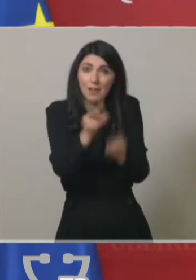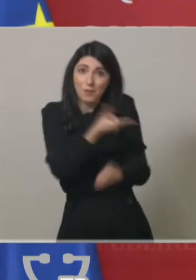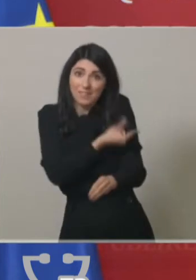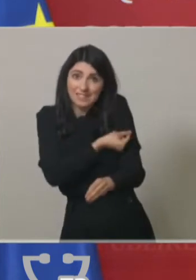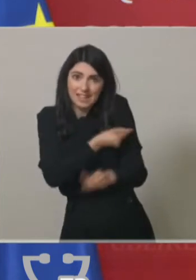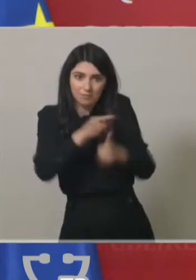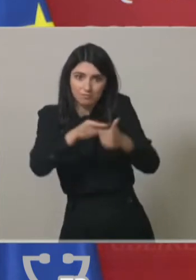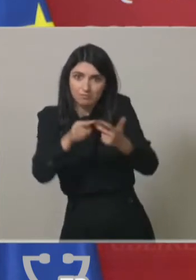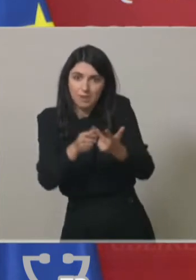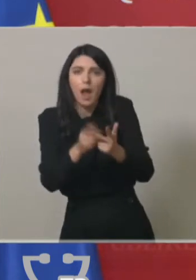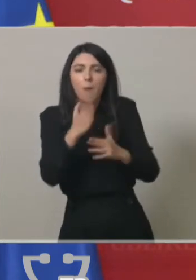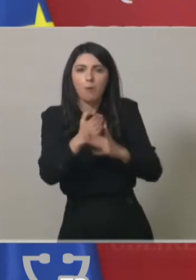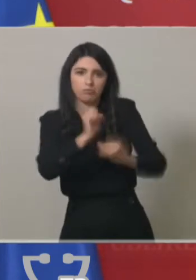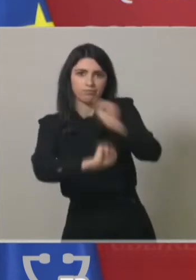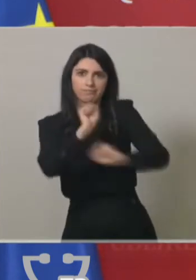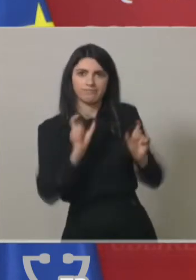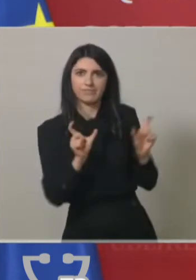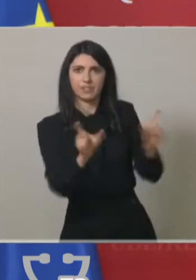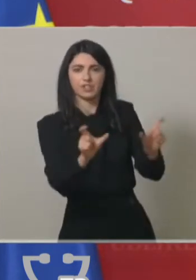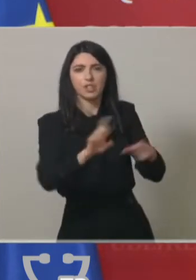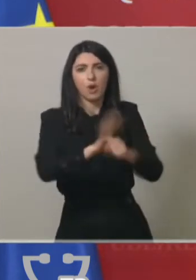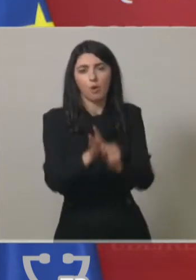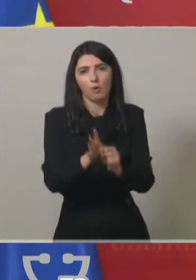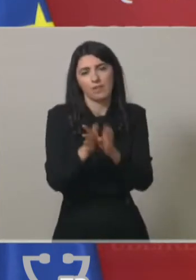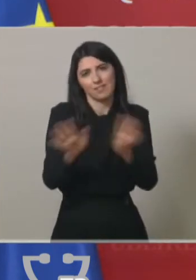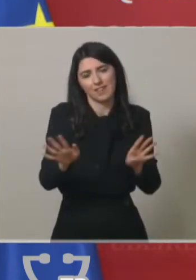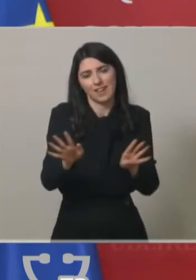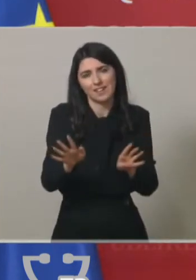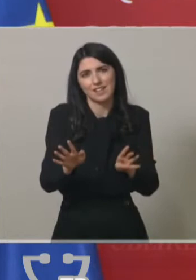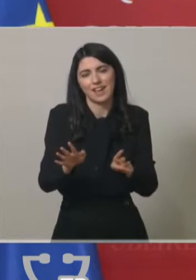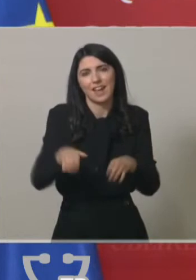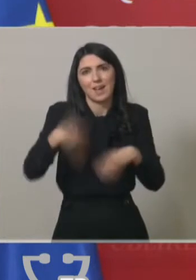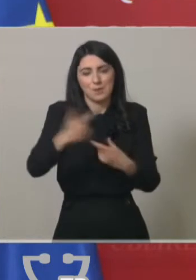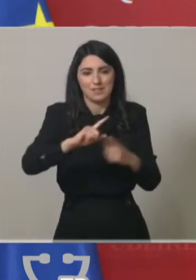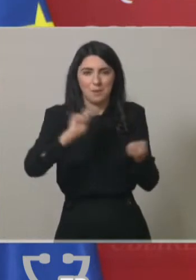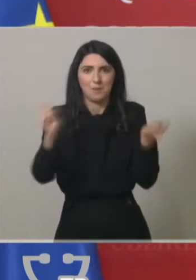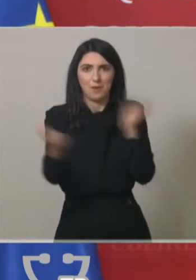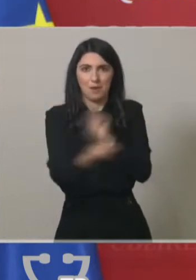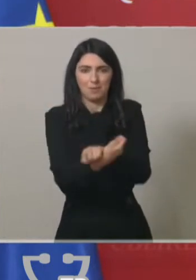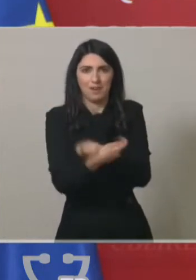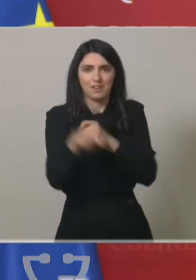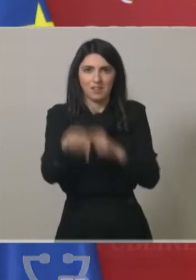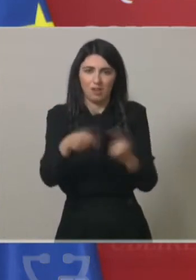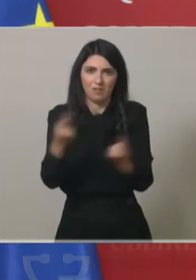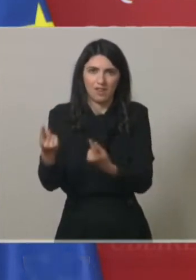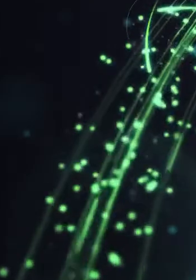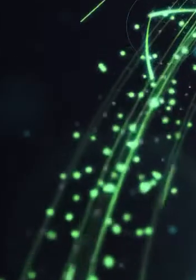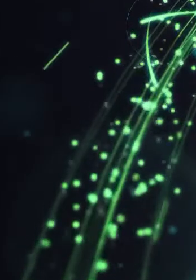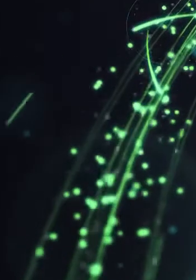најдобра заштита од COVID-19 и конечно менување на сликата за пандемијата